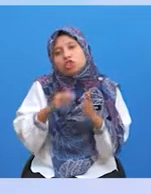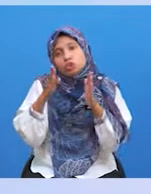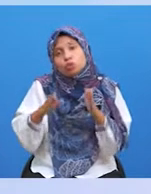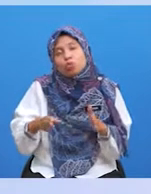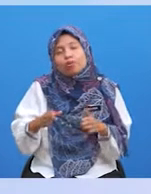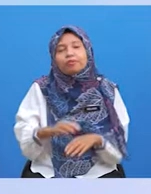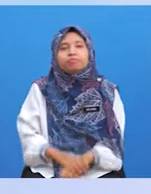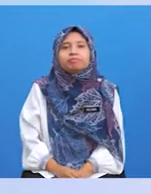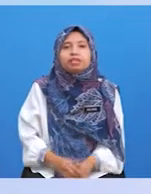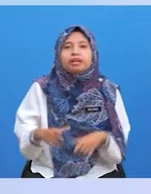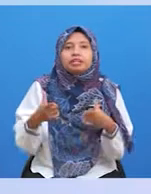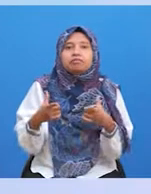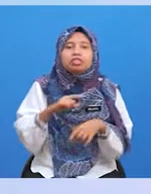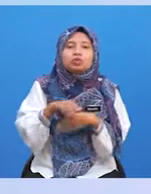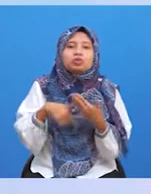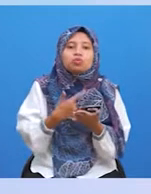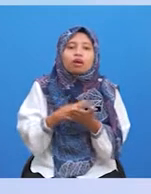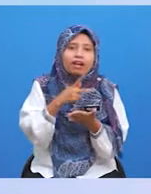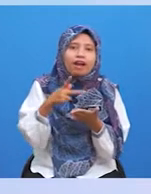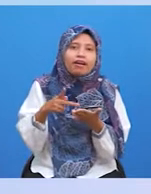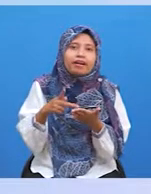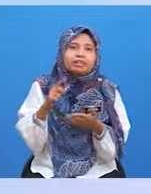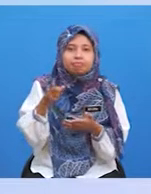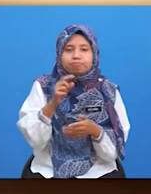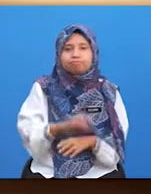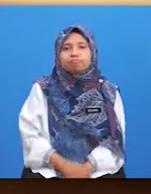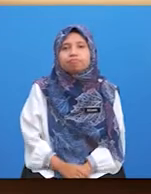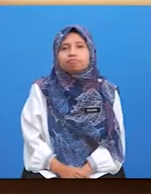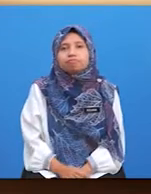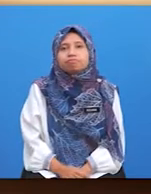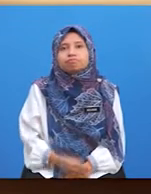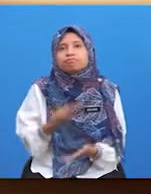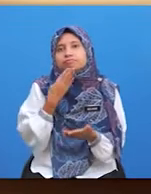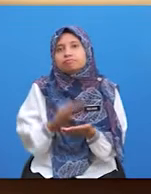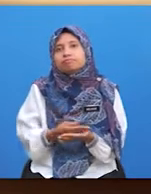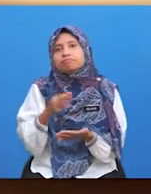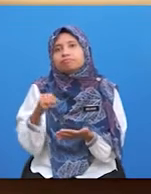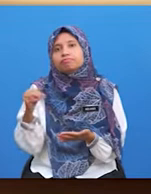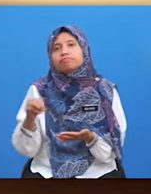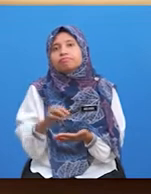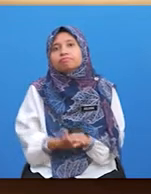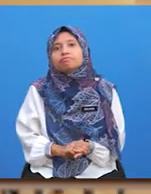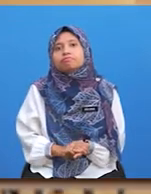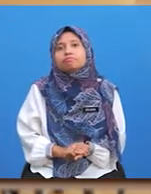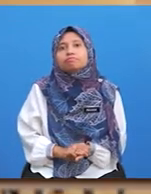membaca keseluruhan karangan kamu. Baiklah, murid-murid.